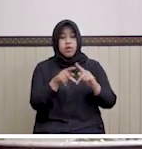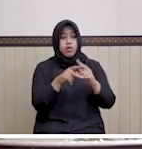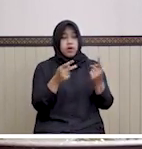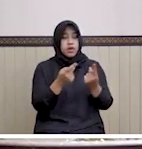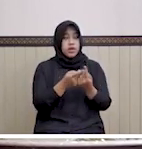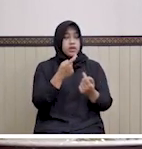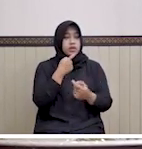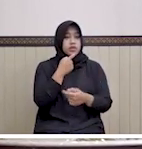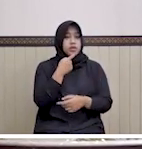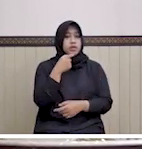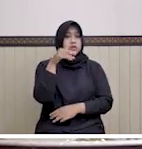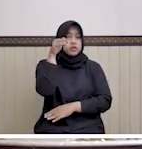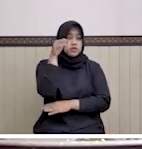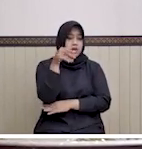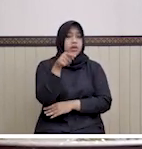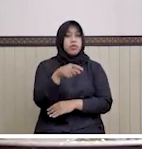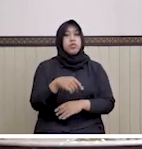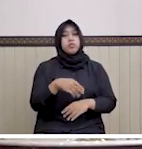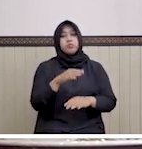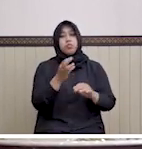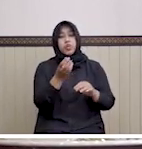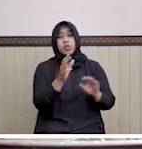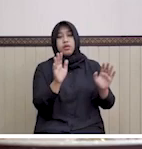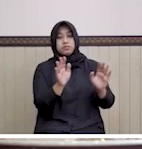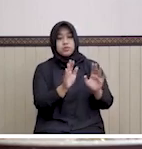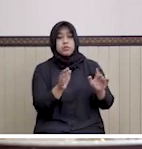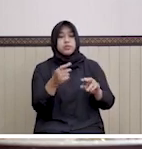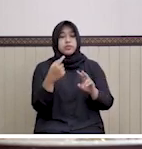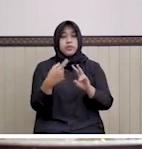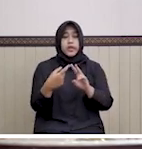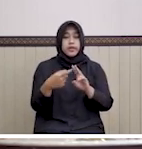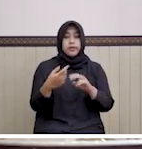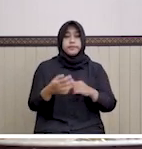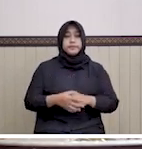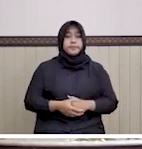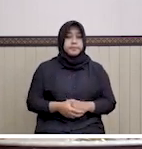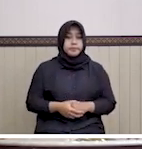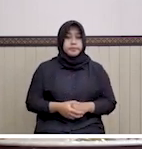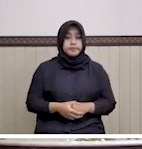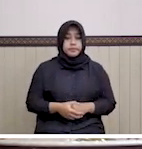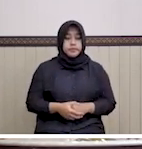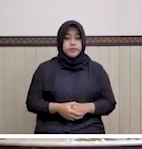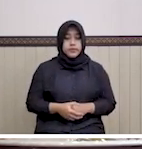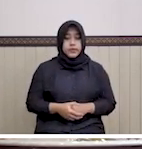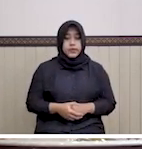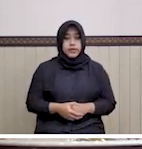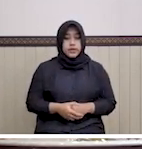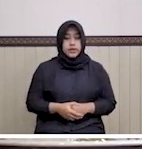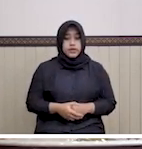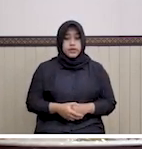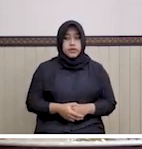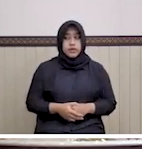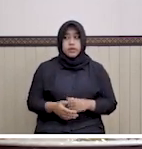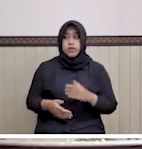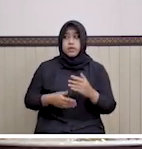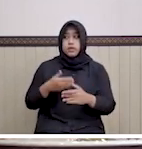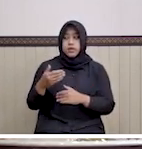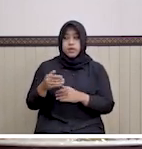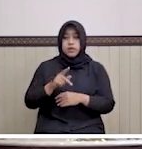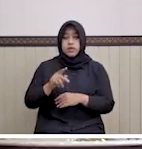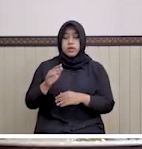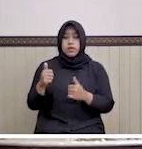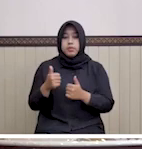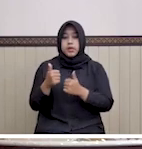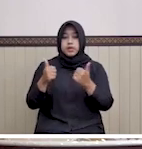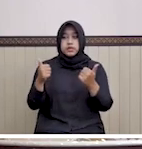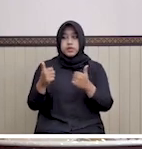itu enggak mudah Itu tantangan yang pertama yang kedua juga kemudian eh jadi ketika kemudian kita tidak